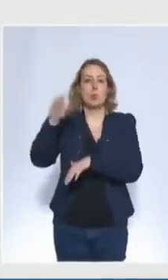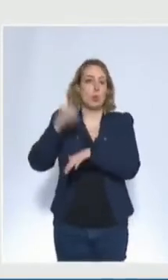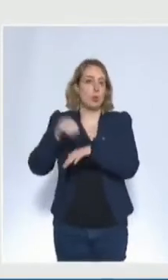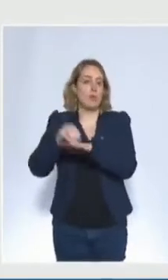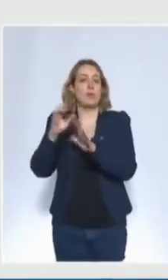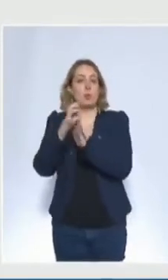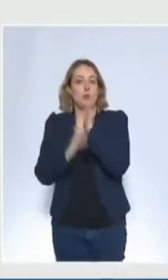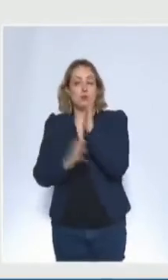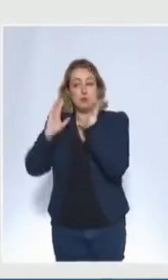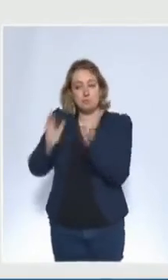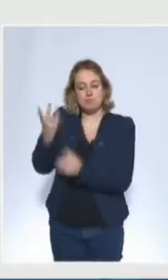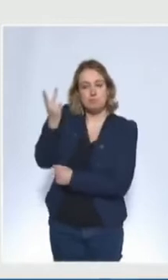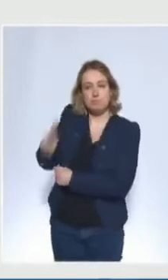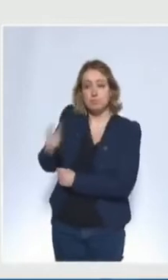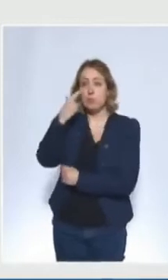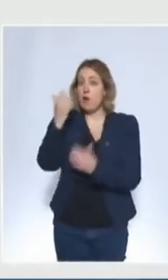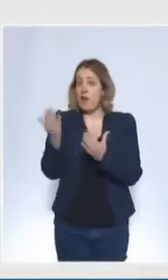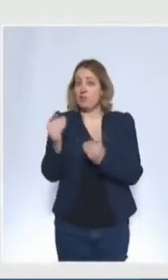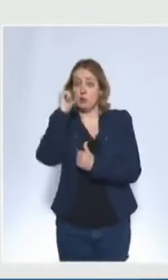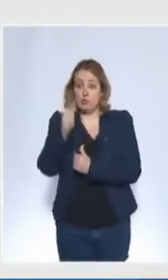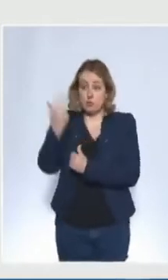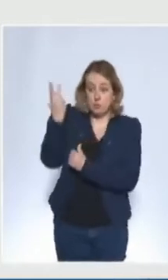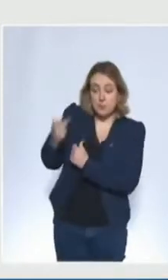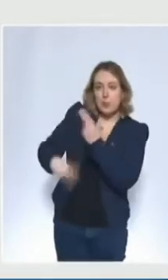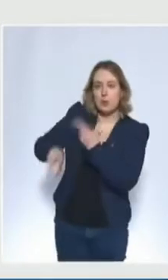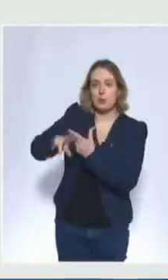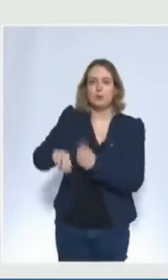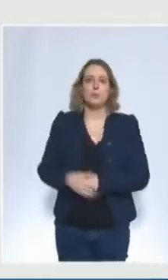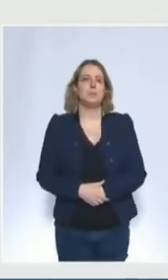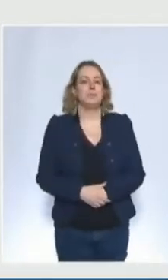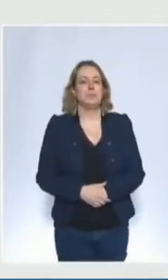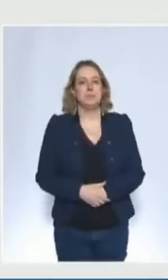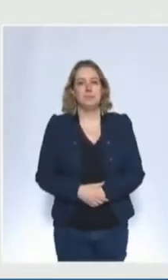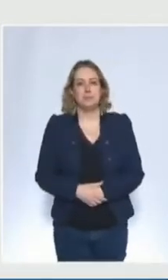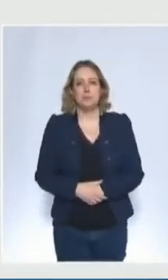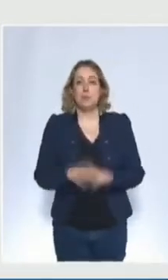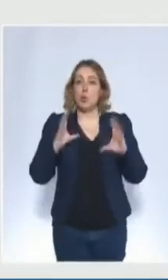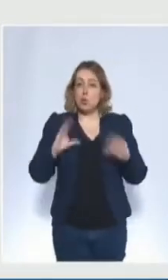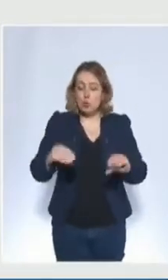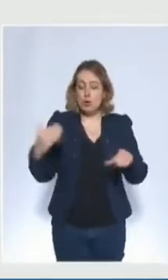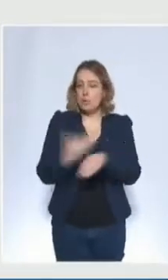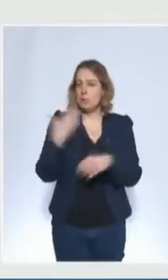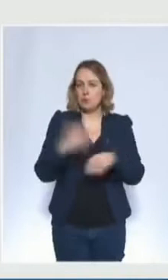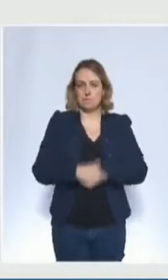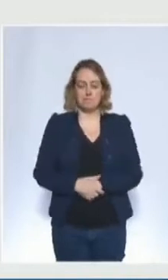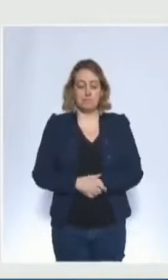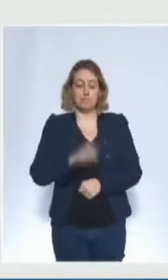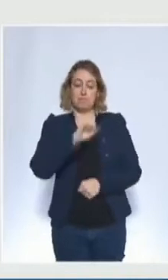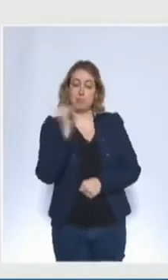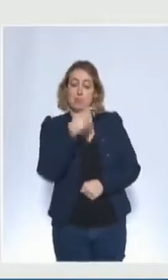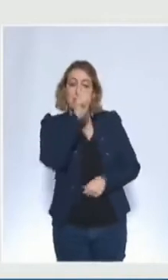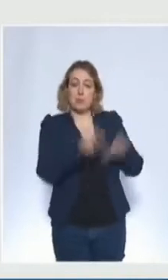constitutionnel attendu demain concrètement l'ensemble des français de saison et